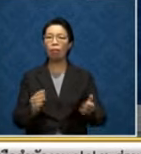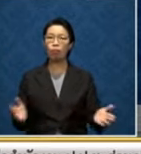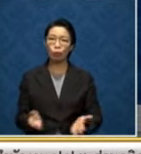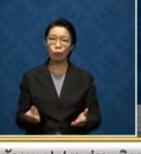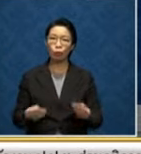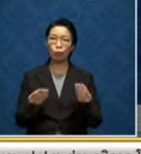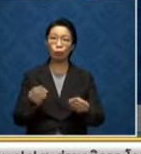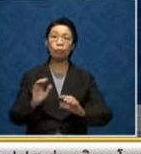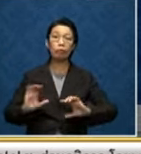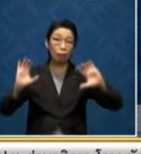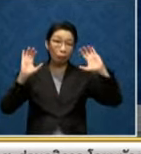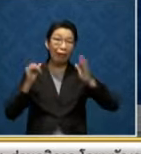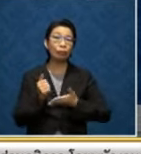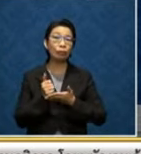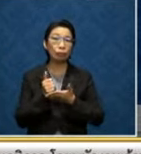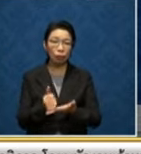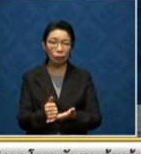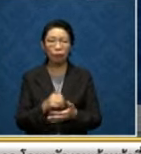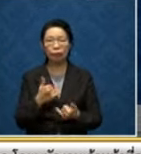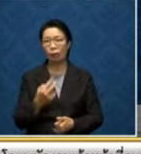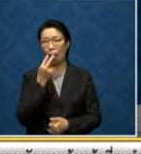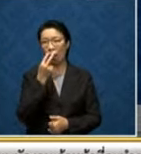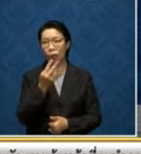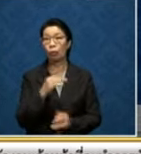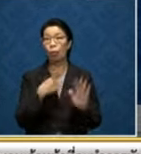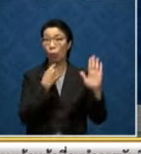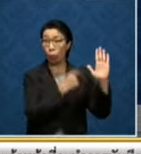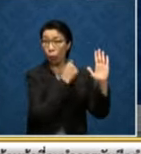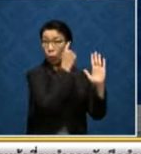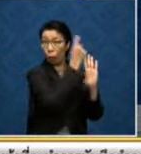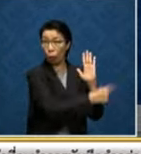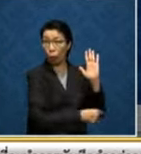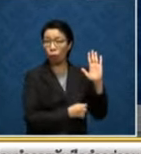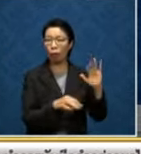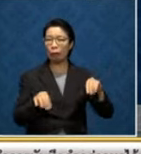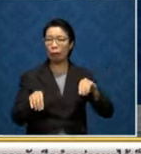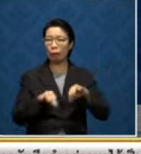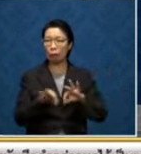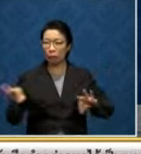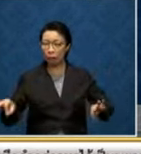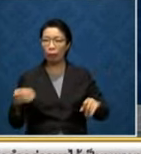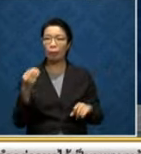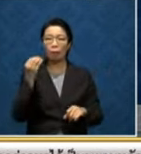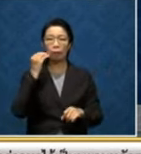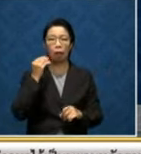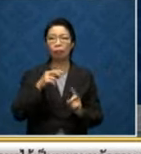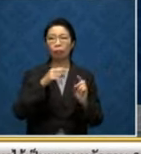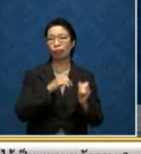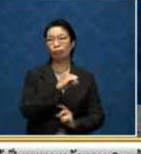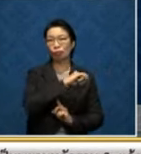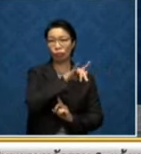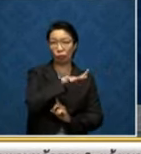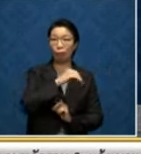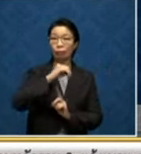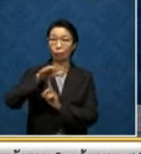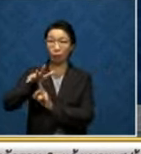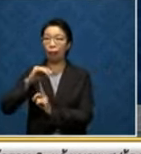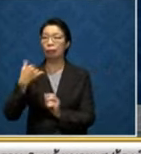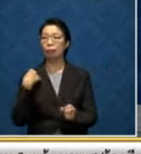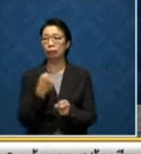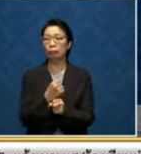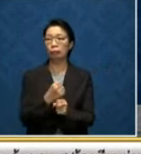จากภาครัฐหากพิจารณาจากบริบทของพื้นที่ที่ห่างไกลการขยายด้านโทรคมนาคมนั้นอาจไม่มีแรงจูงใจที่ให้